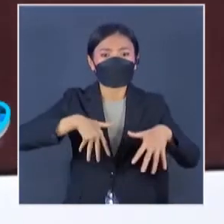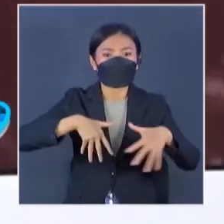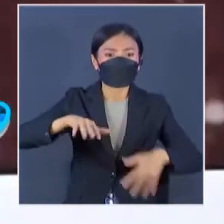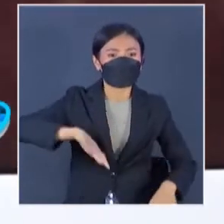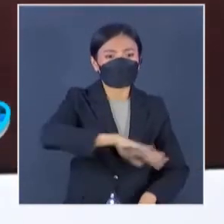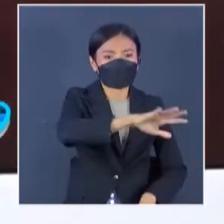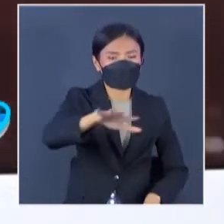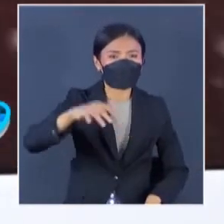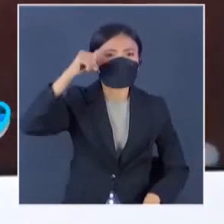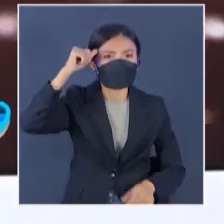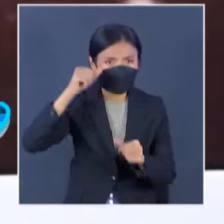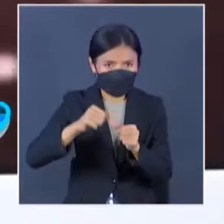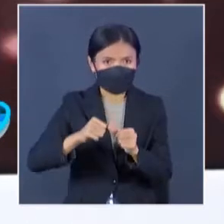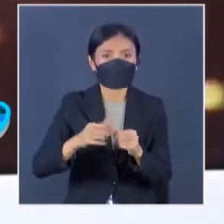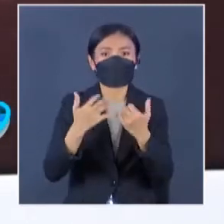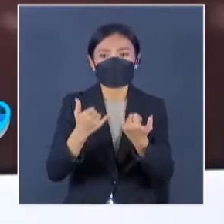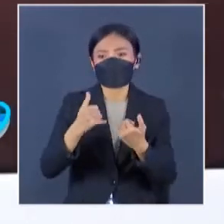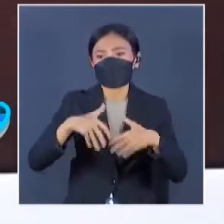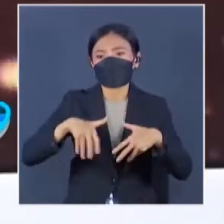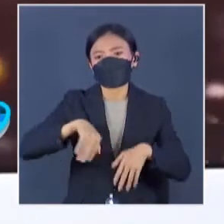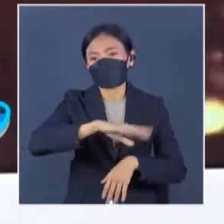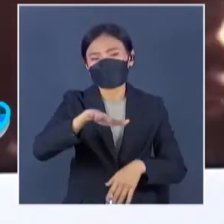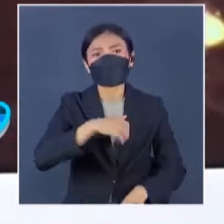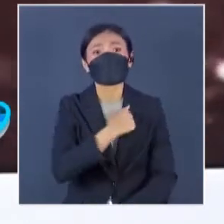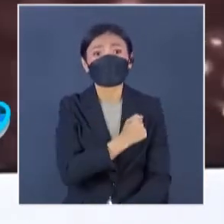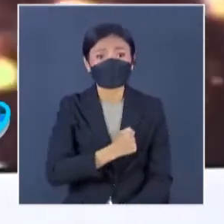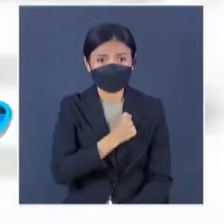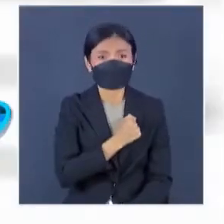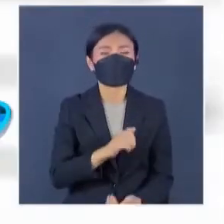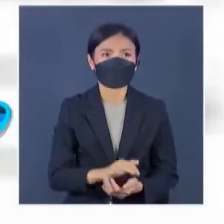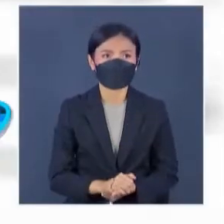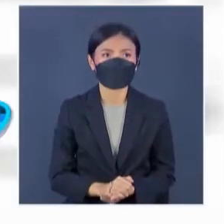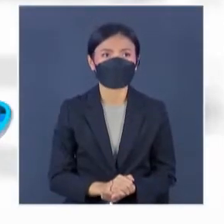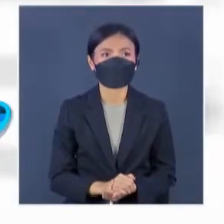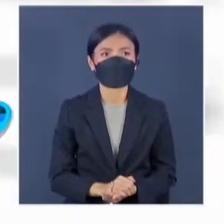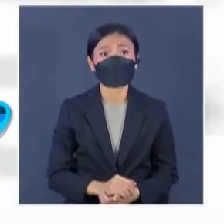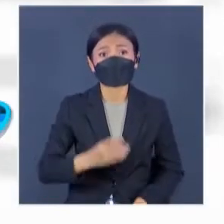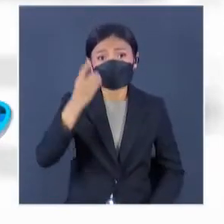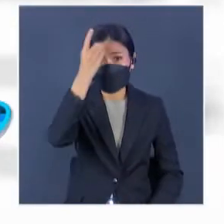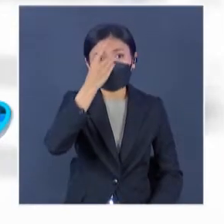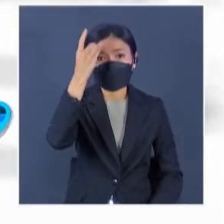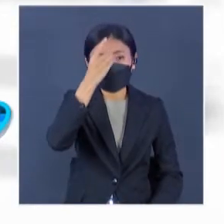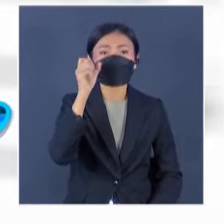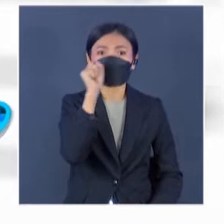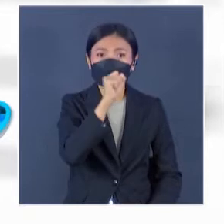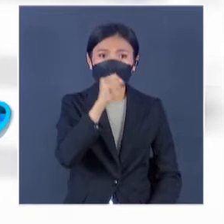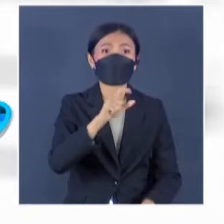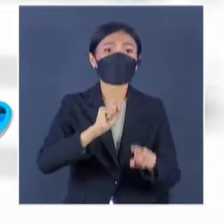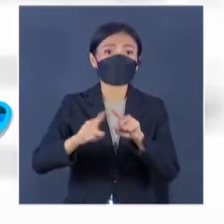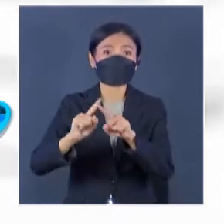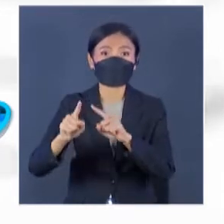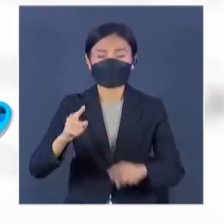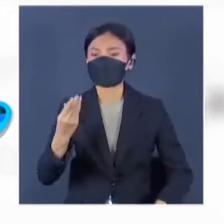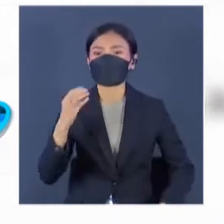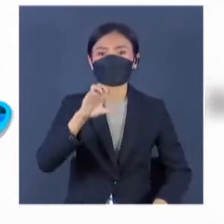ลัยแก่แฟนเพลงและคนในวงการลูกทุ่งค่ะขณะที่คนบันเทิงนะคะก็ได้โพสต์ข้อความอาลัยกันอย่างต่อเนื่องทั้งหนึ่งจักรว